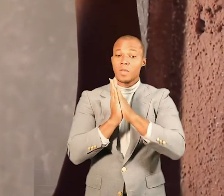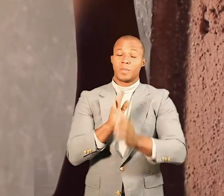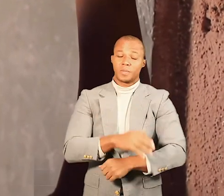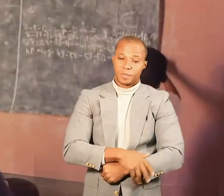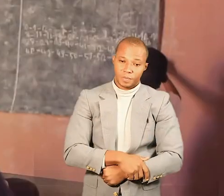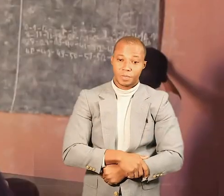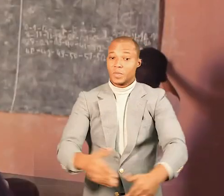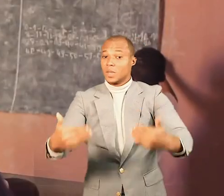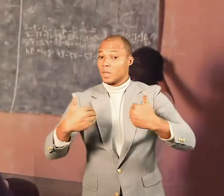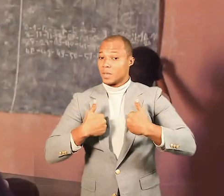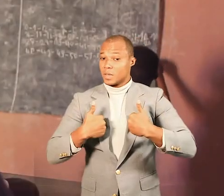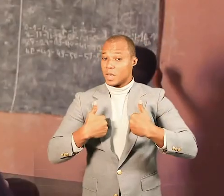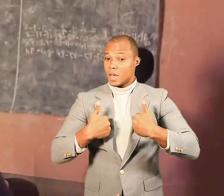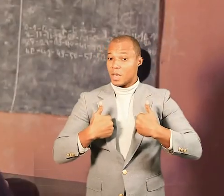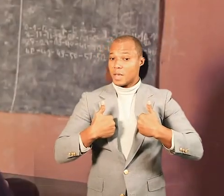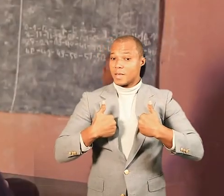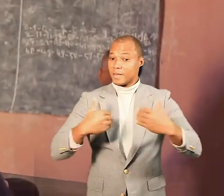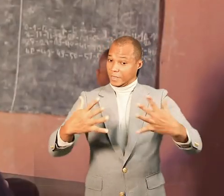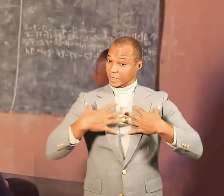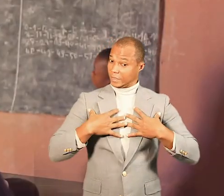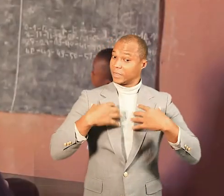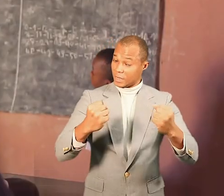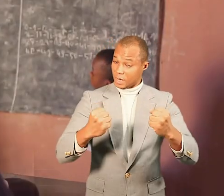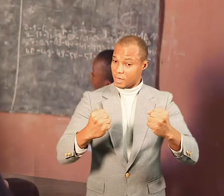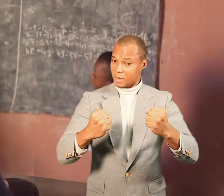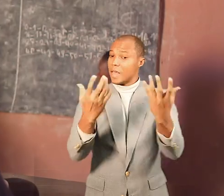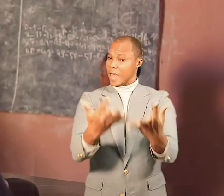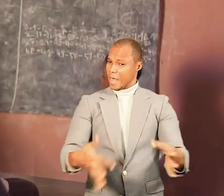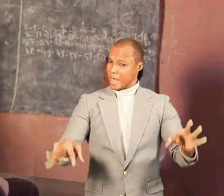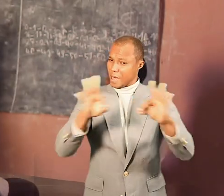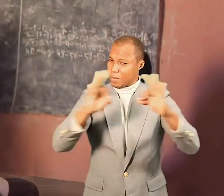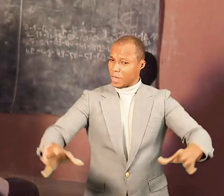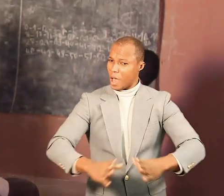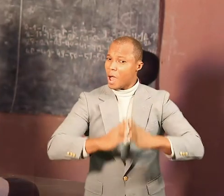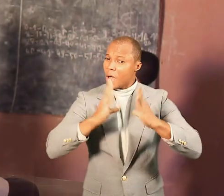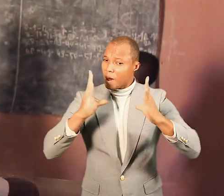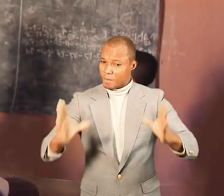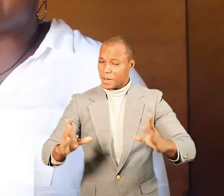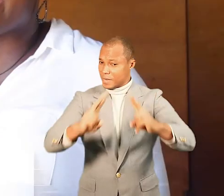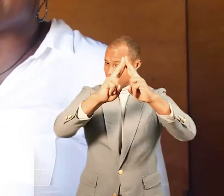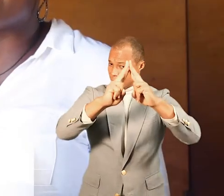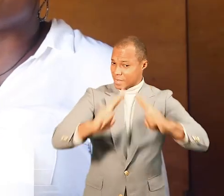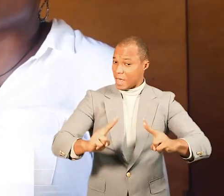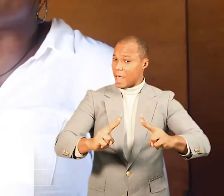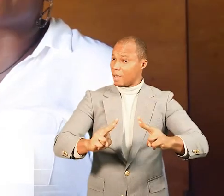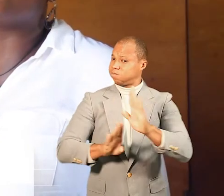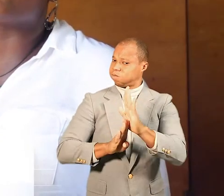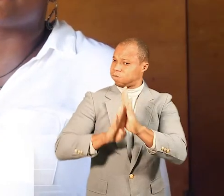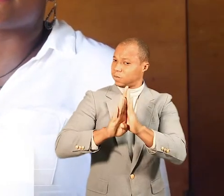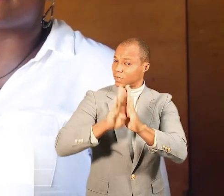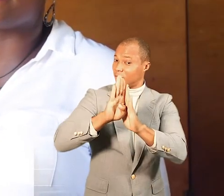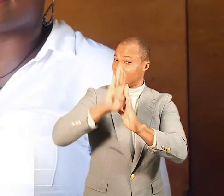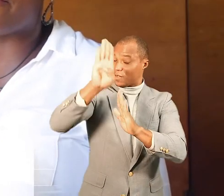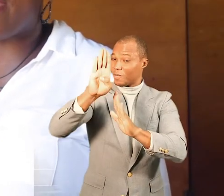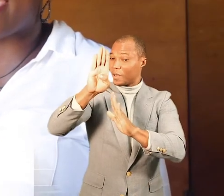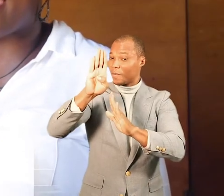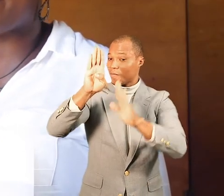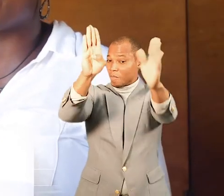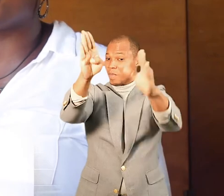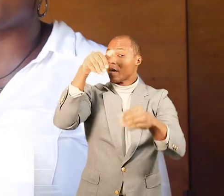et logement, gagner tout question santé qui est très important. Qui très développé dans un sens